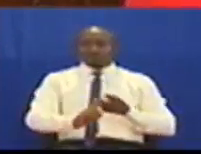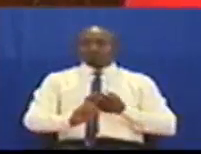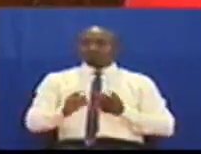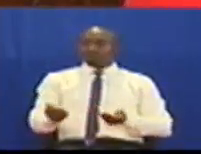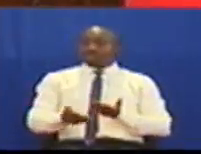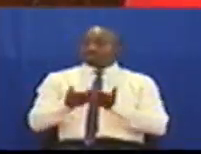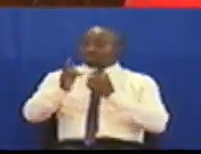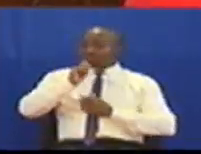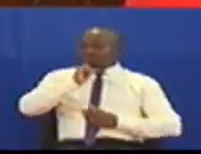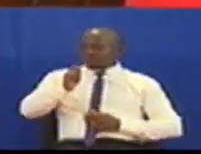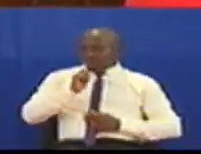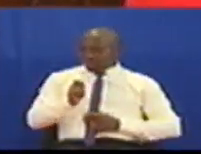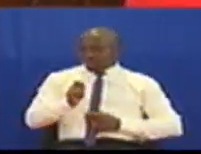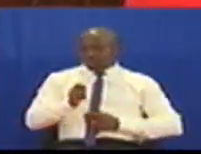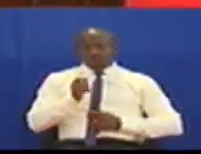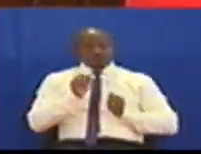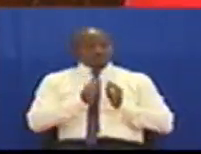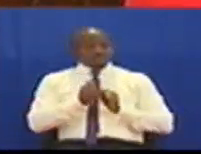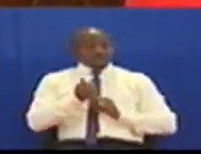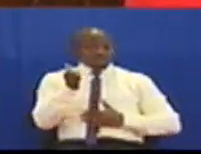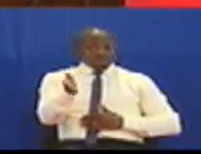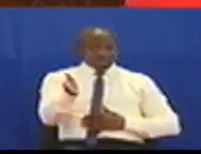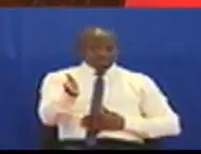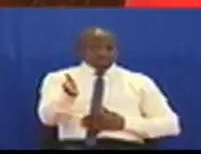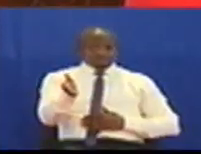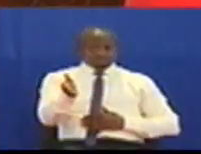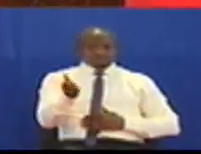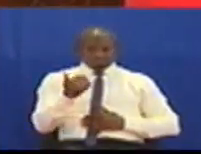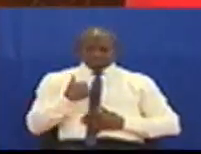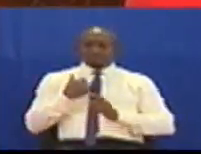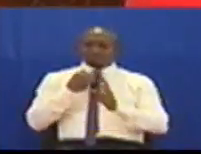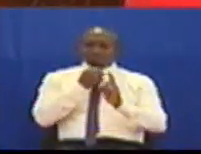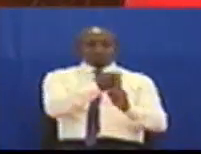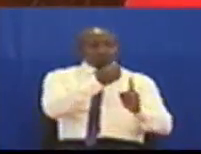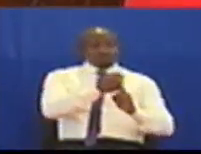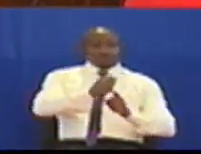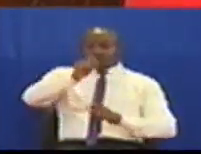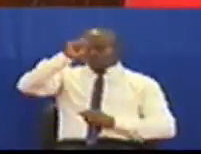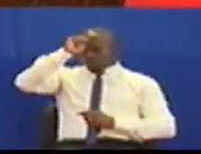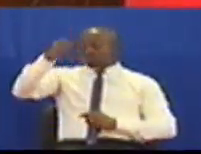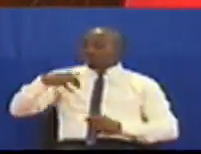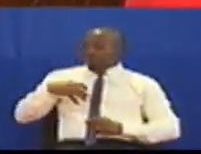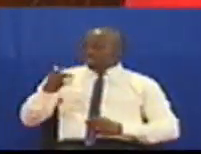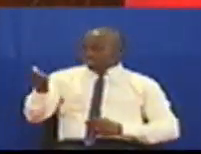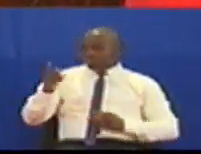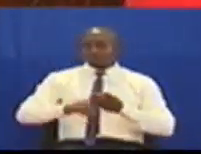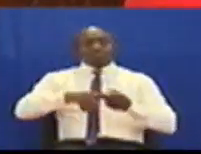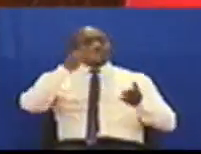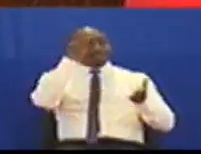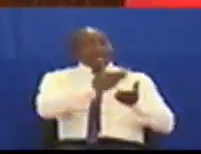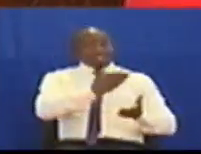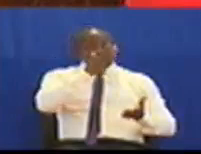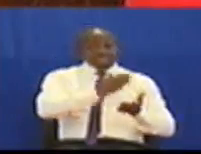Mheshimiwa naibu speaker, kwenye hili nataka nimsisitize mheshimiwa waziri kwamba hakikishe